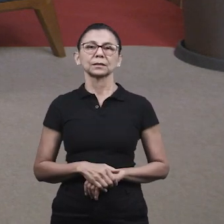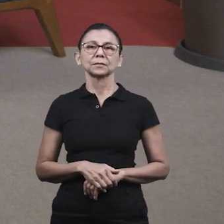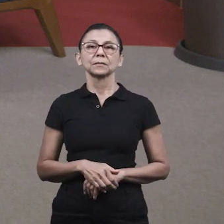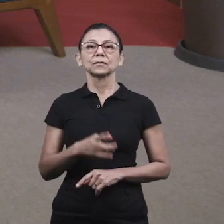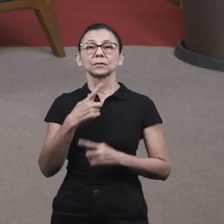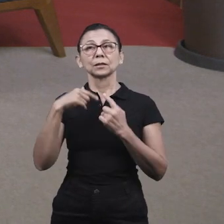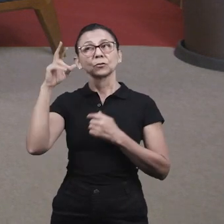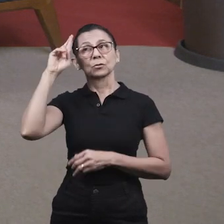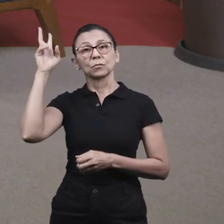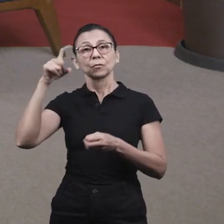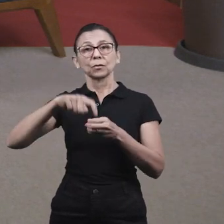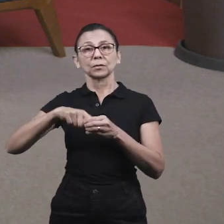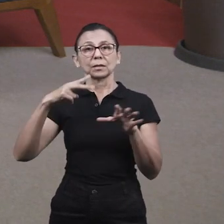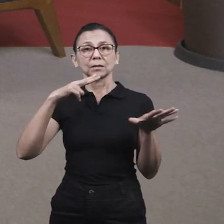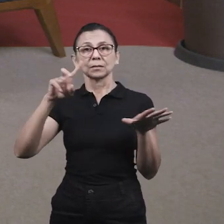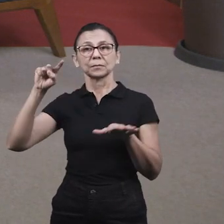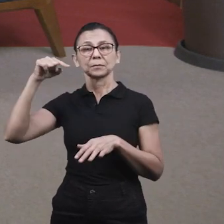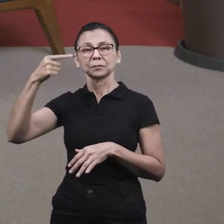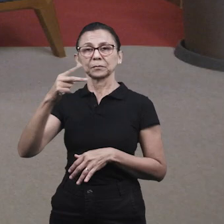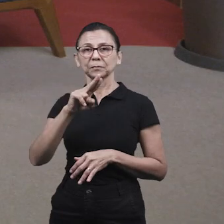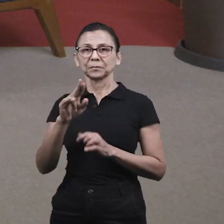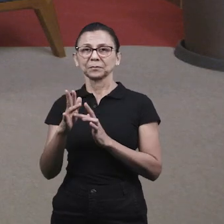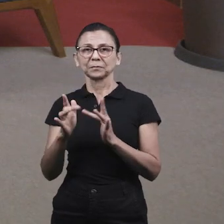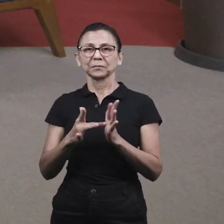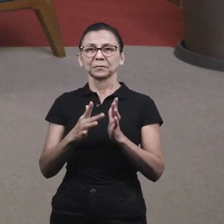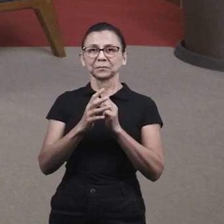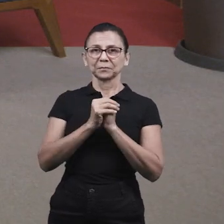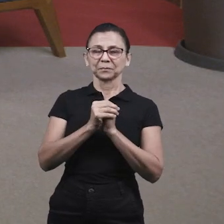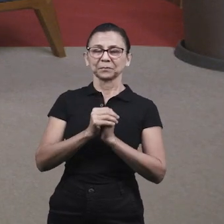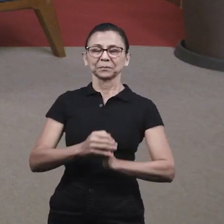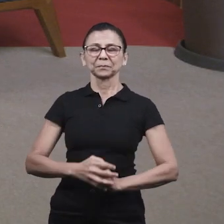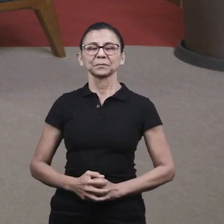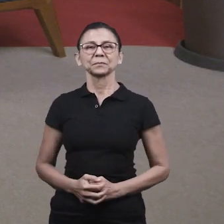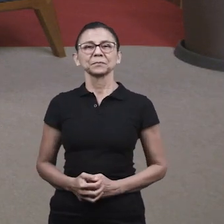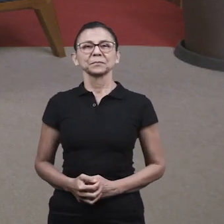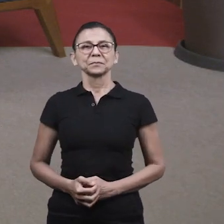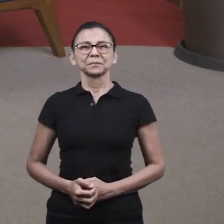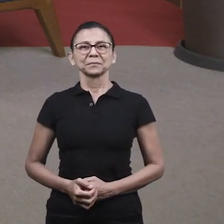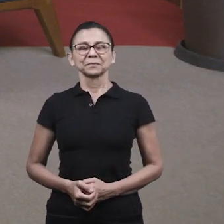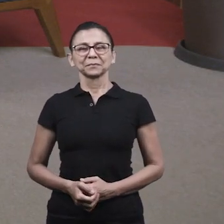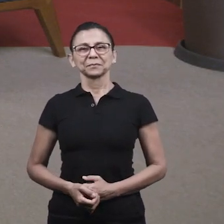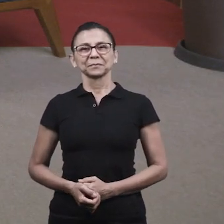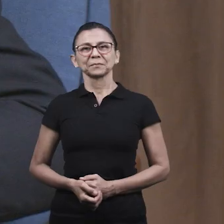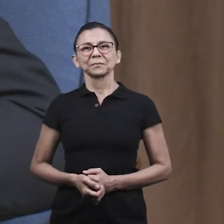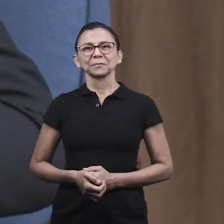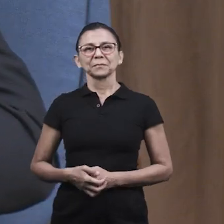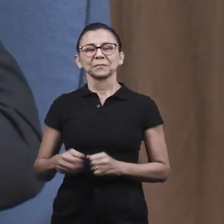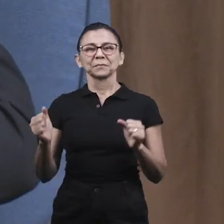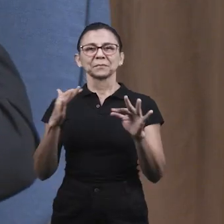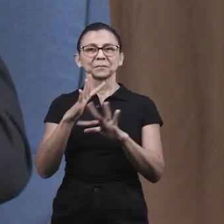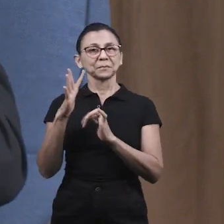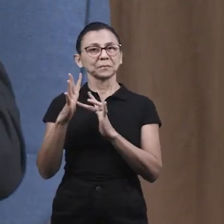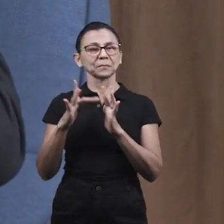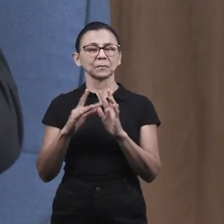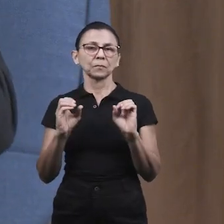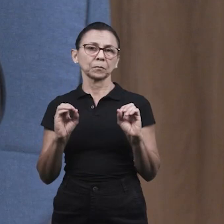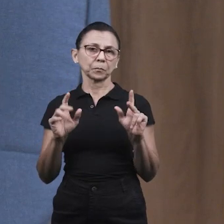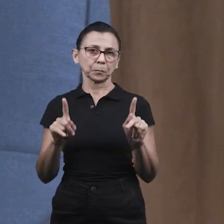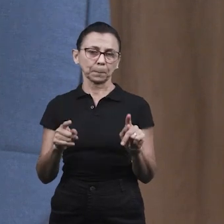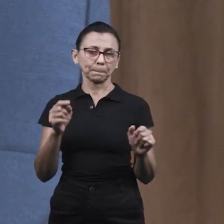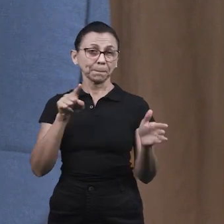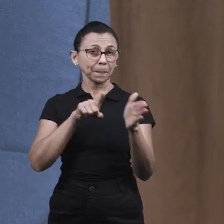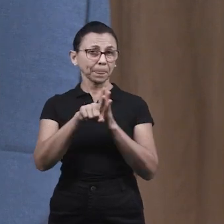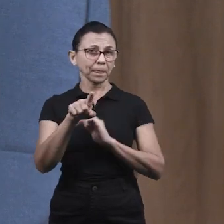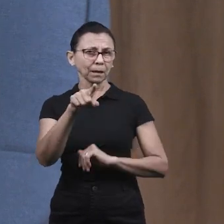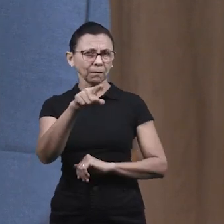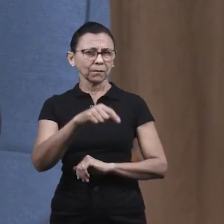Dieu nous permet, la semaine prochaine, nous serons ensemble. Amen. Au nom de Jésus, la paix du Seigneur à tous. Amen. Gloire à Dieu. Très bien. Maintenant, je vais vous poser une